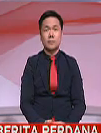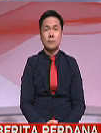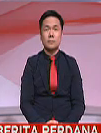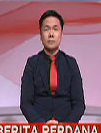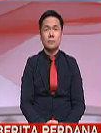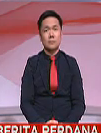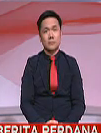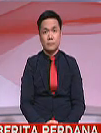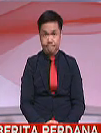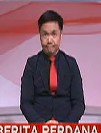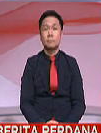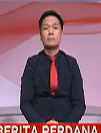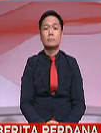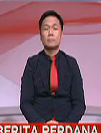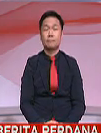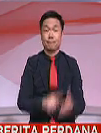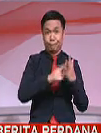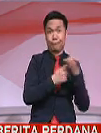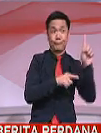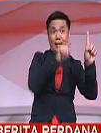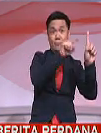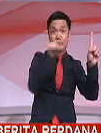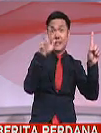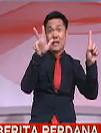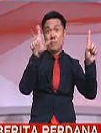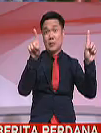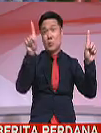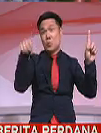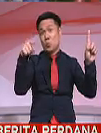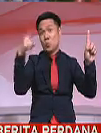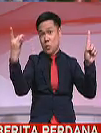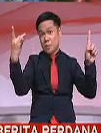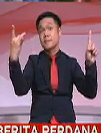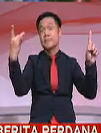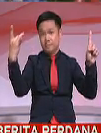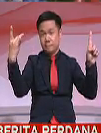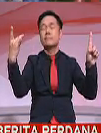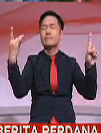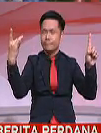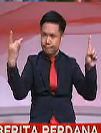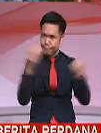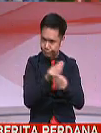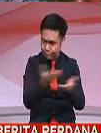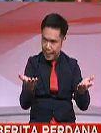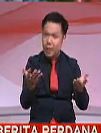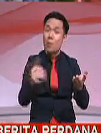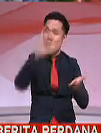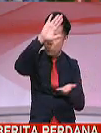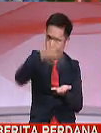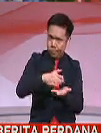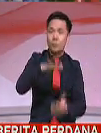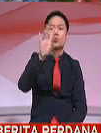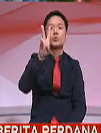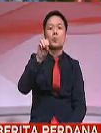Hai temulawak dp-mu lebih satu ogah single 32g kitab tawarkan pengurangan sama sebanyak